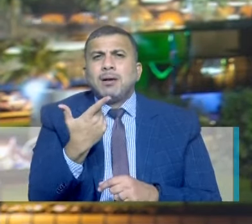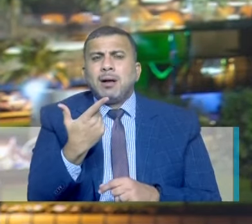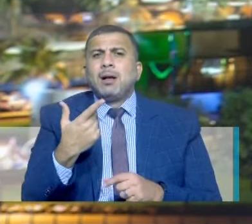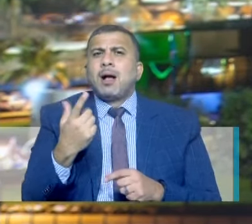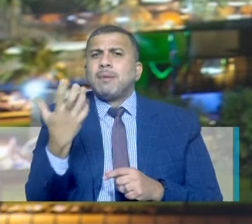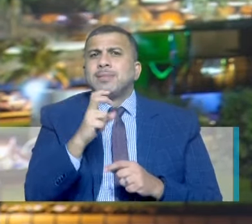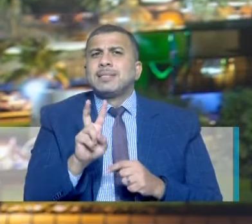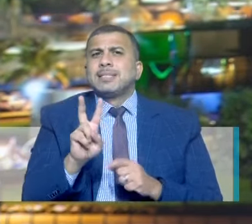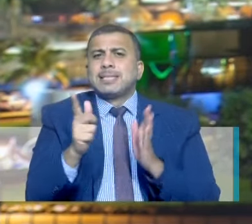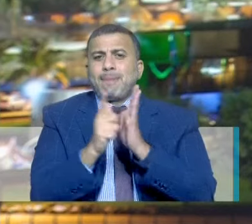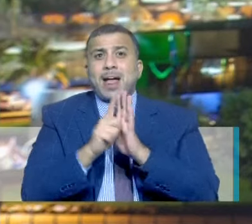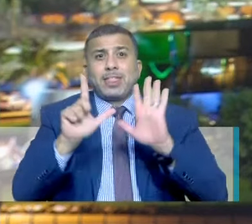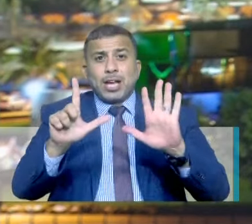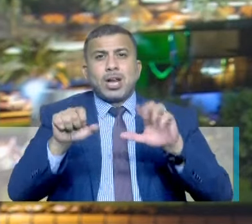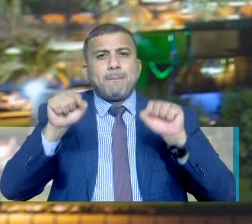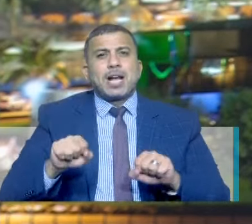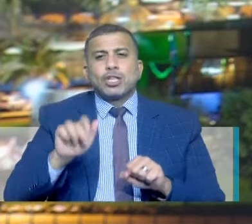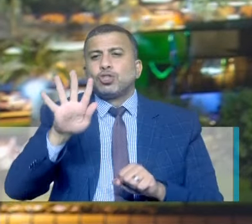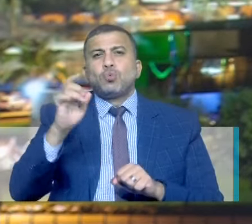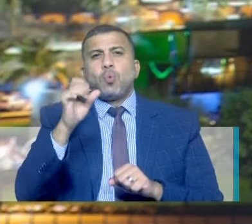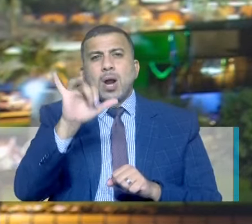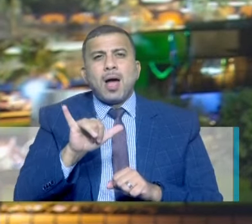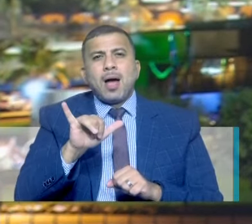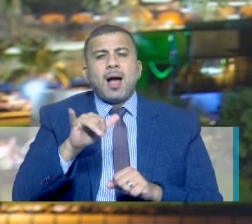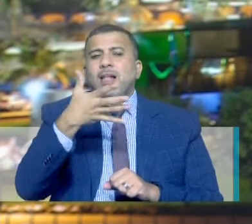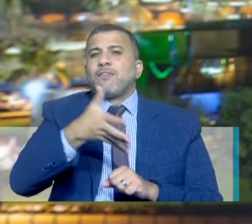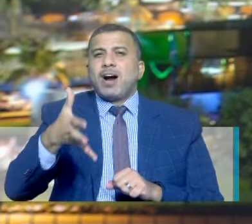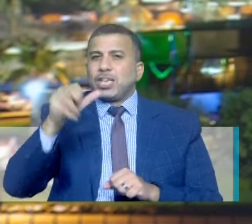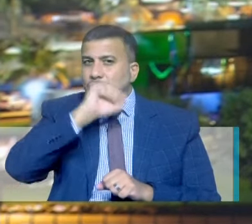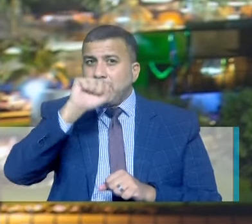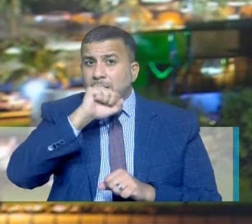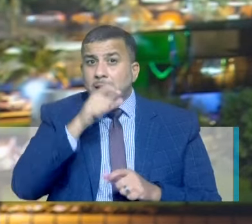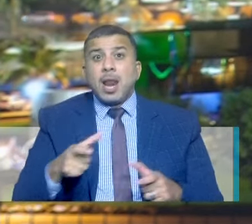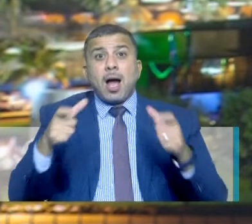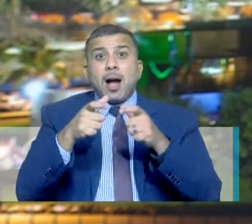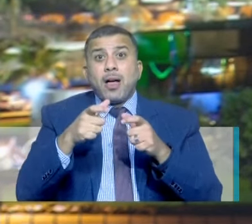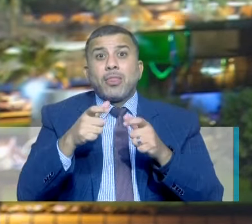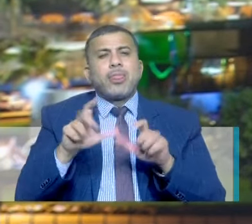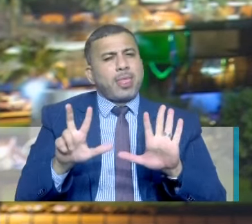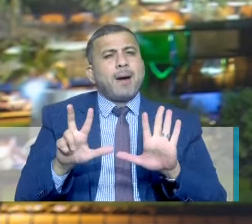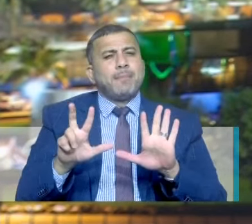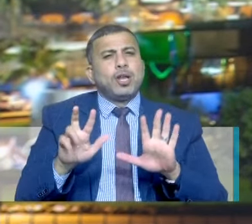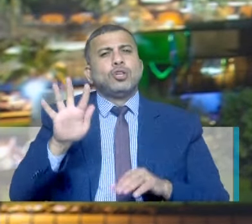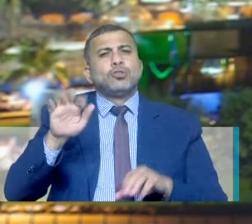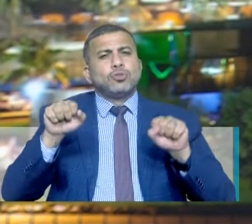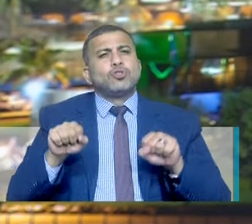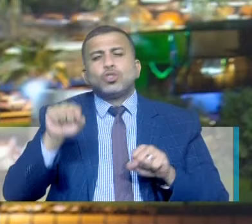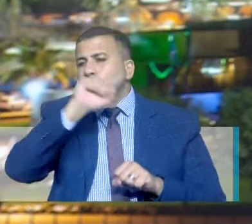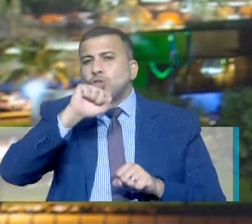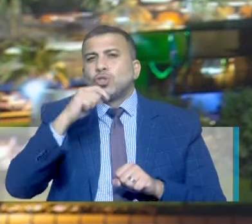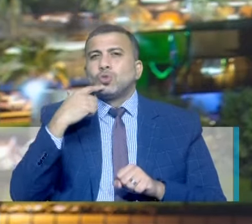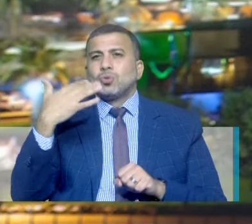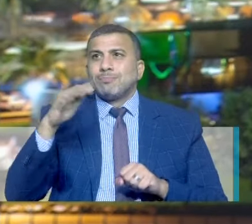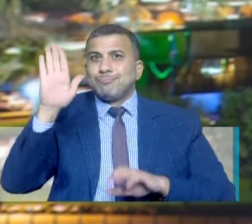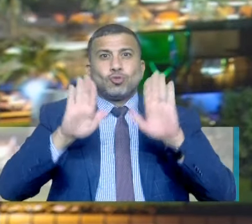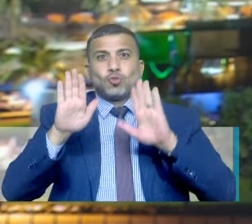الانعقاد 17 لمجلس شورى أطفال الشارقة والانعقاد 8 لمجلس شورى شباب الشارقة